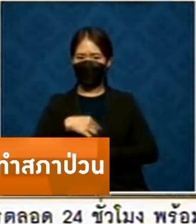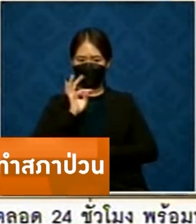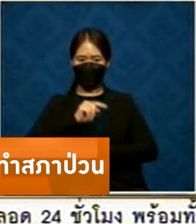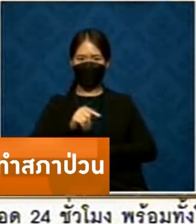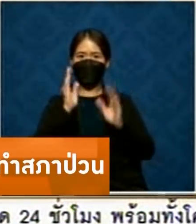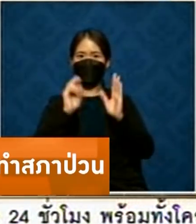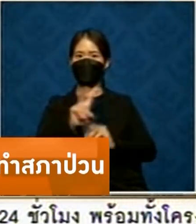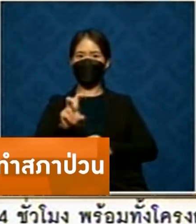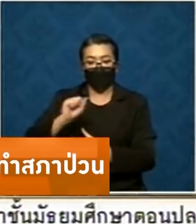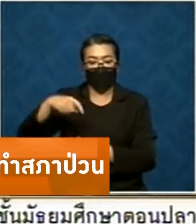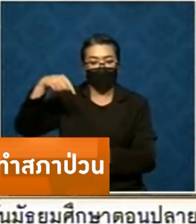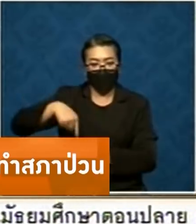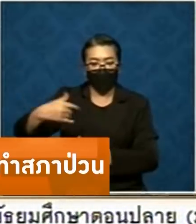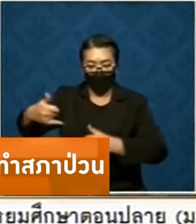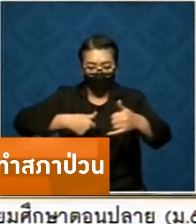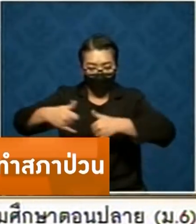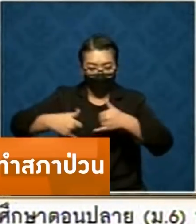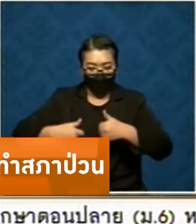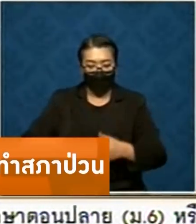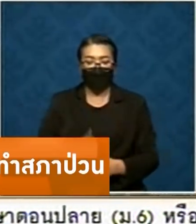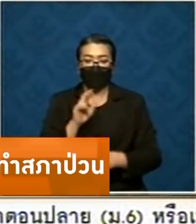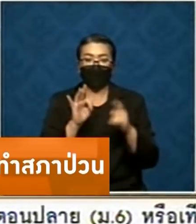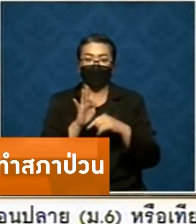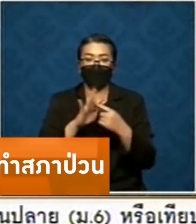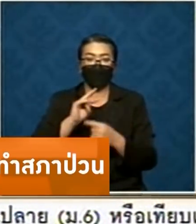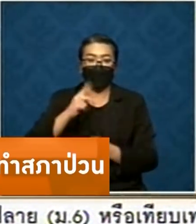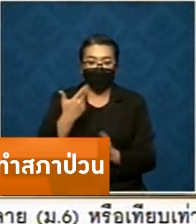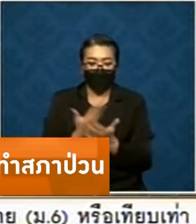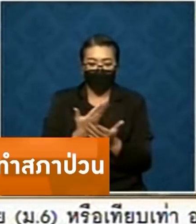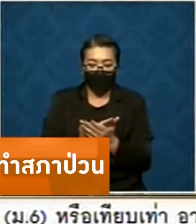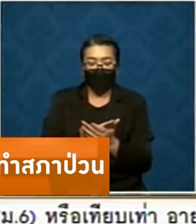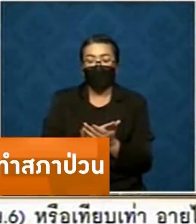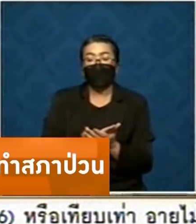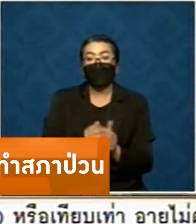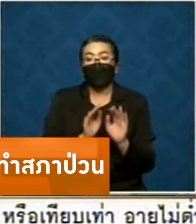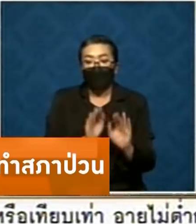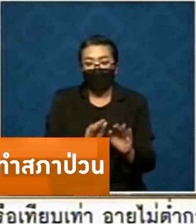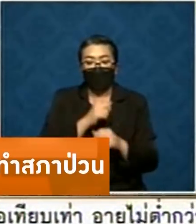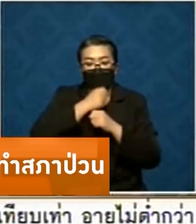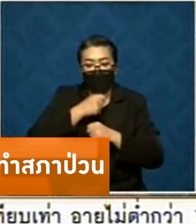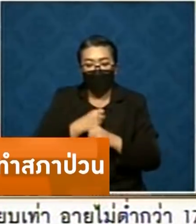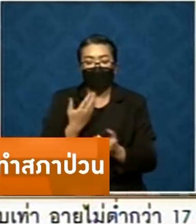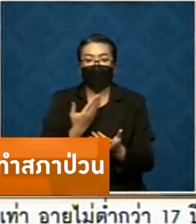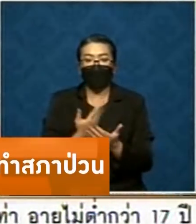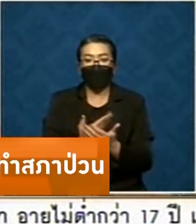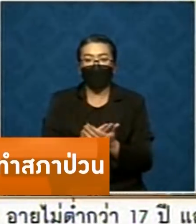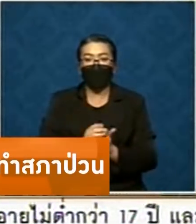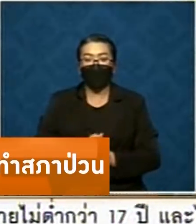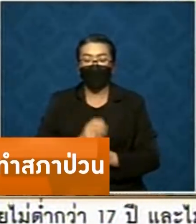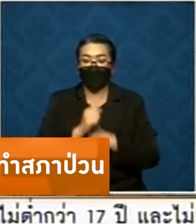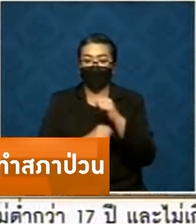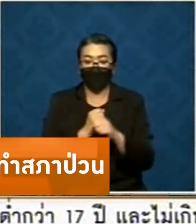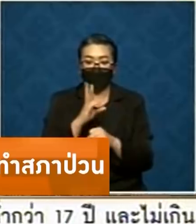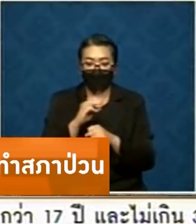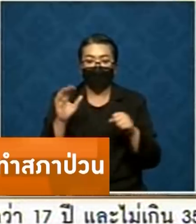ปฏิบัติหน้าที่ซึ่งจะกลายเป็นแรงเหวี่ยงไปยังฝั่งรัฐบาลเองนะครับแต่เป็นการประเมินที่ที่เกิดจากสถานการณ์หน้างานแล้วก็